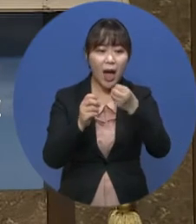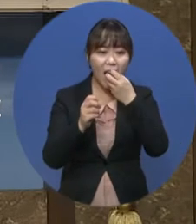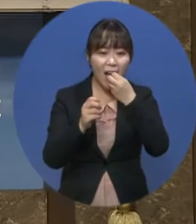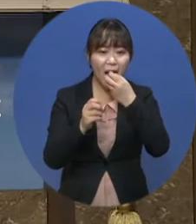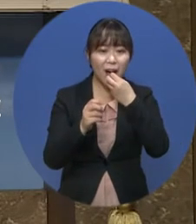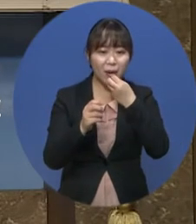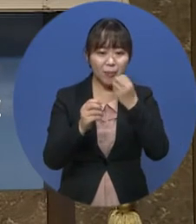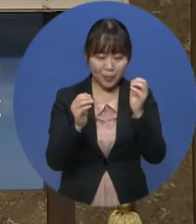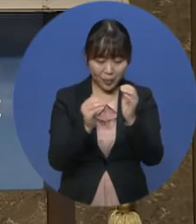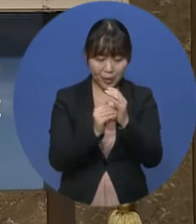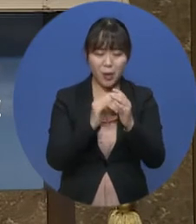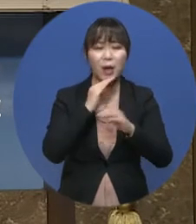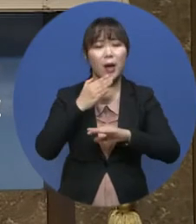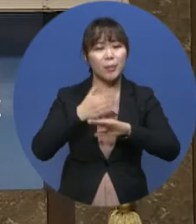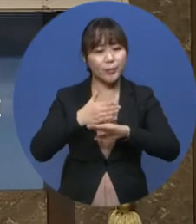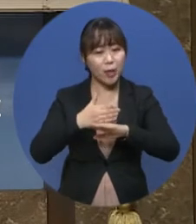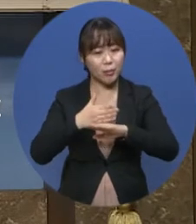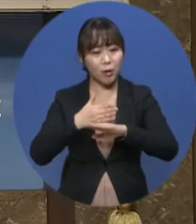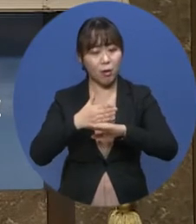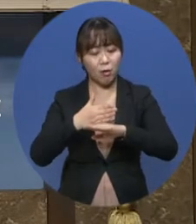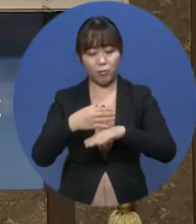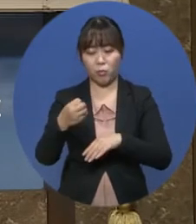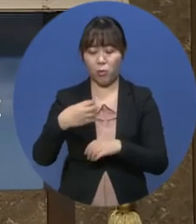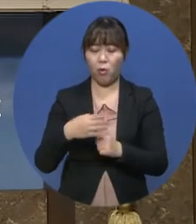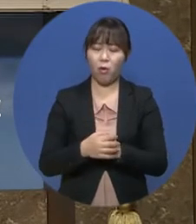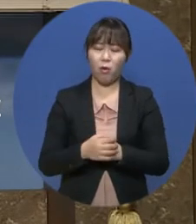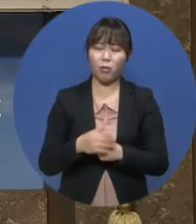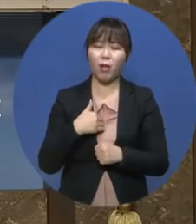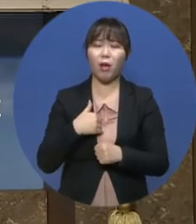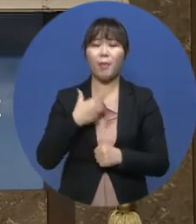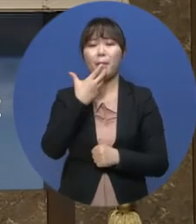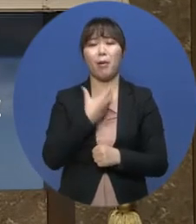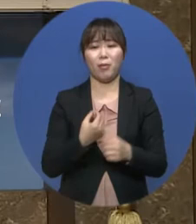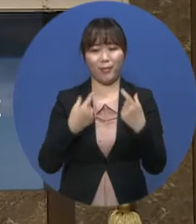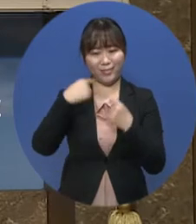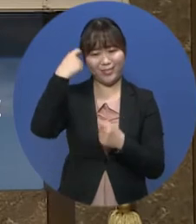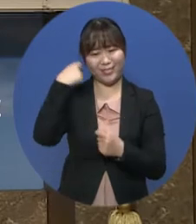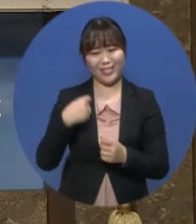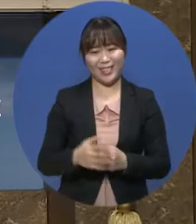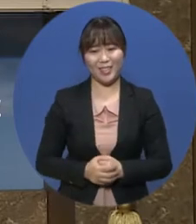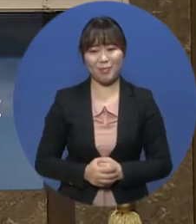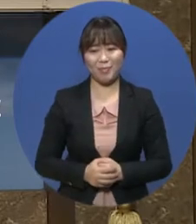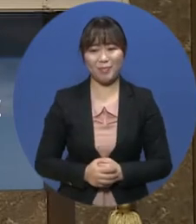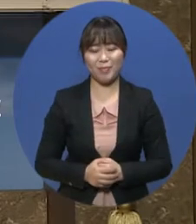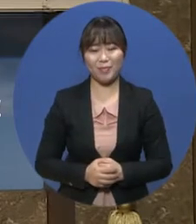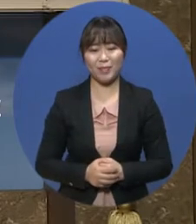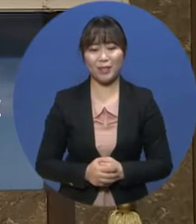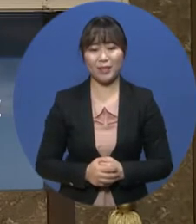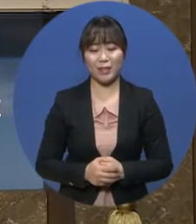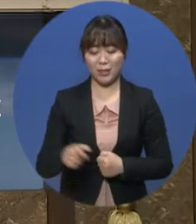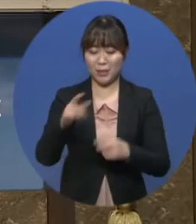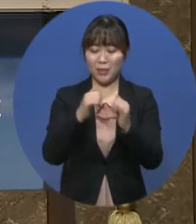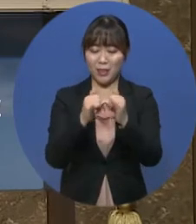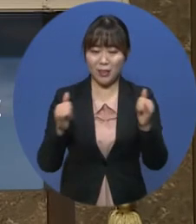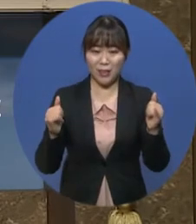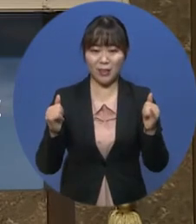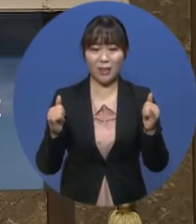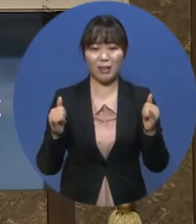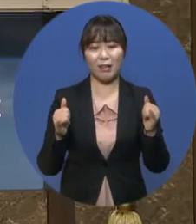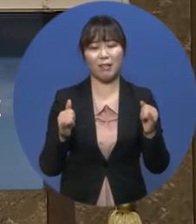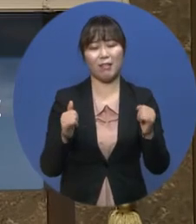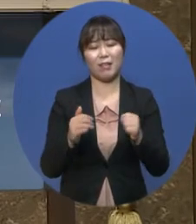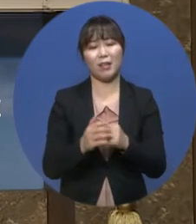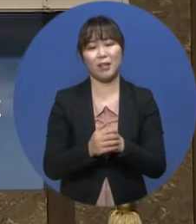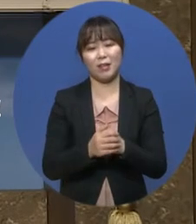너무 감사합니다 어 내가 뭐 뭐 같아요 아 어 그분들에게 그렇게